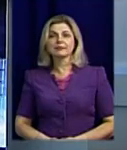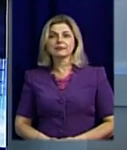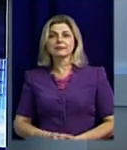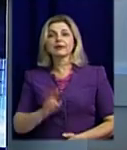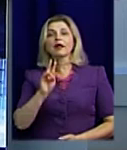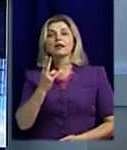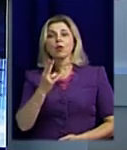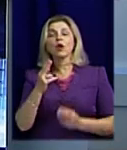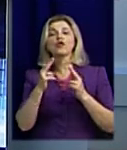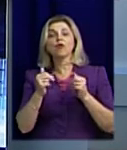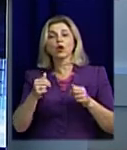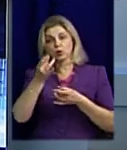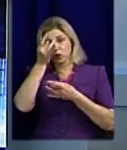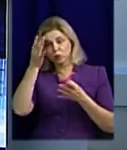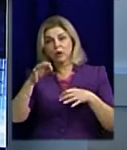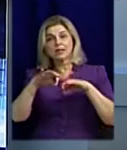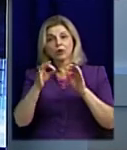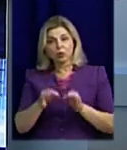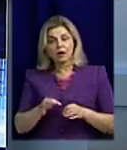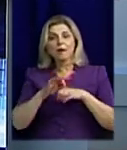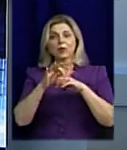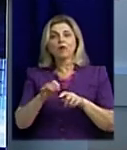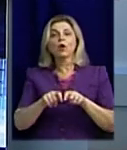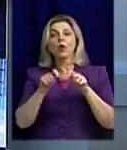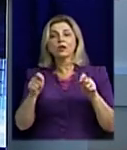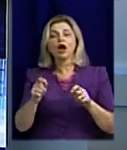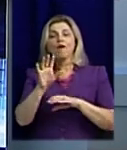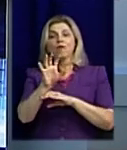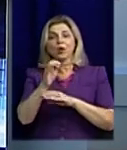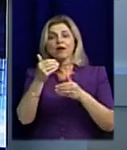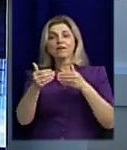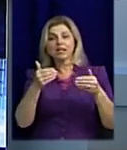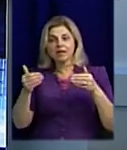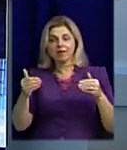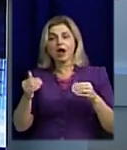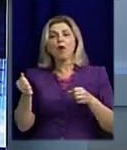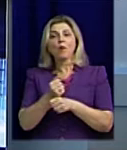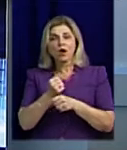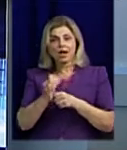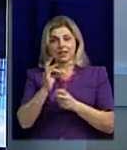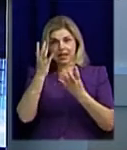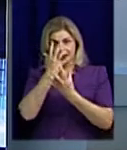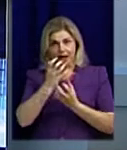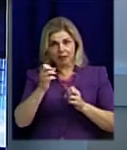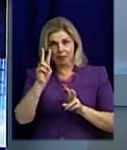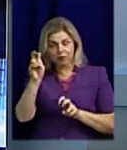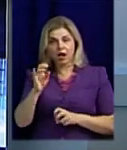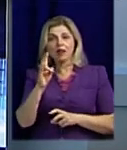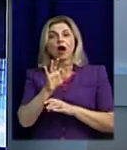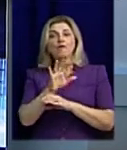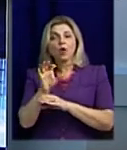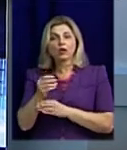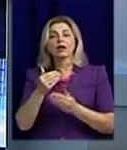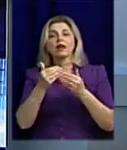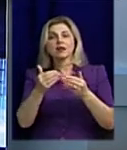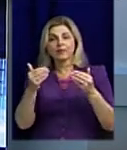У Миколаївському палаці культури та мистецтв відбулося відкриття фотовиставки «Долаючи темряву». На світлинах зображені люди з діагнозом